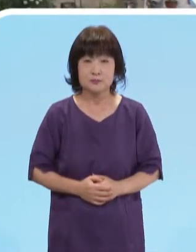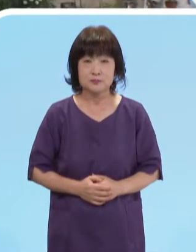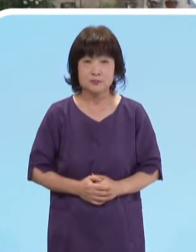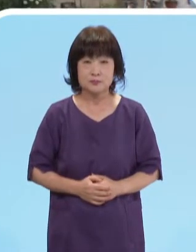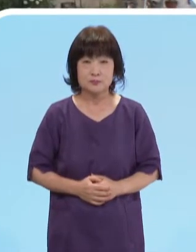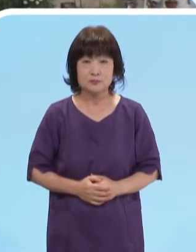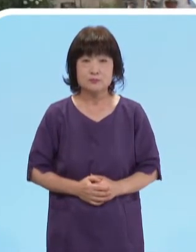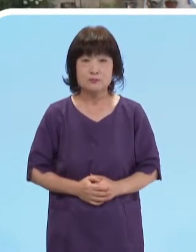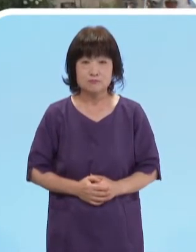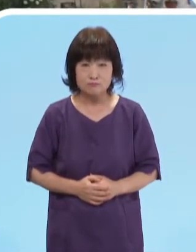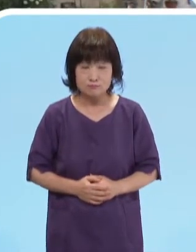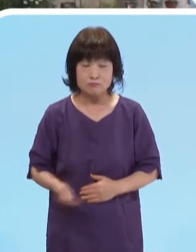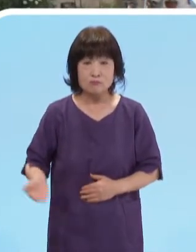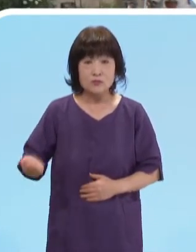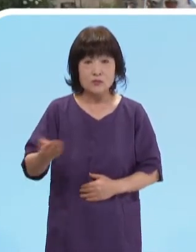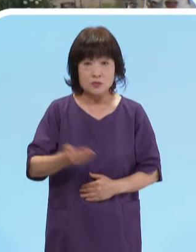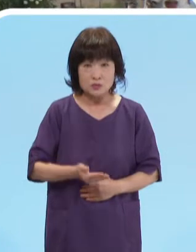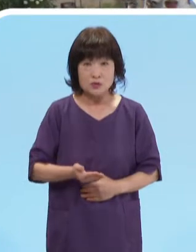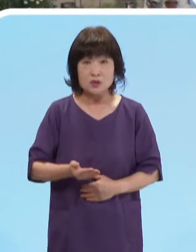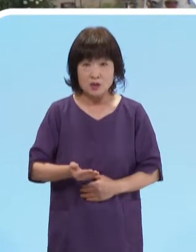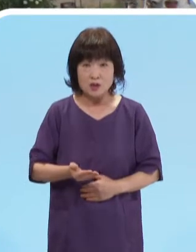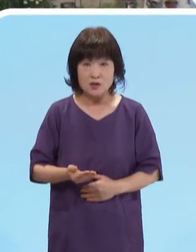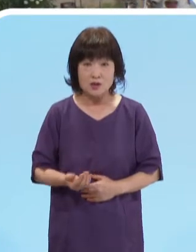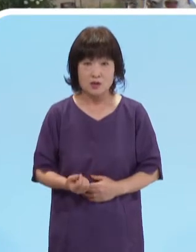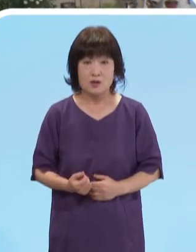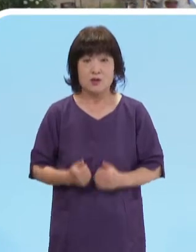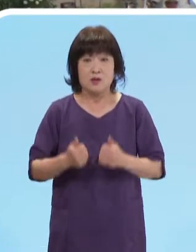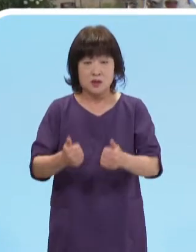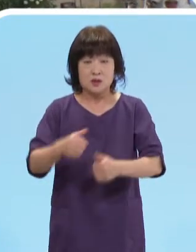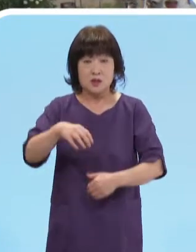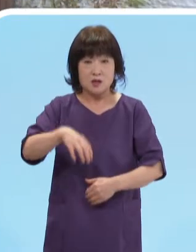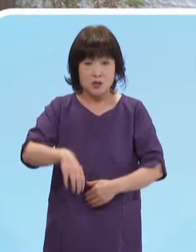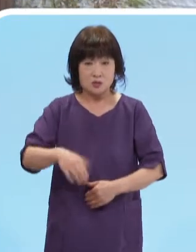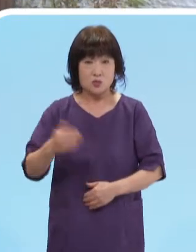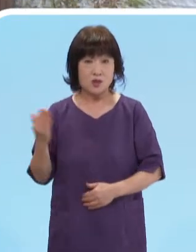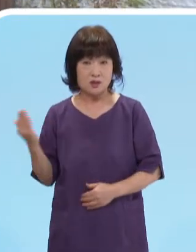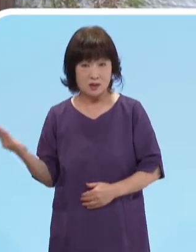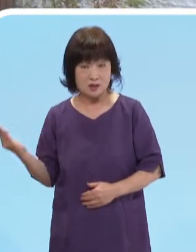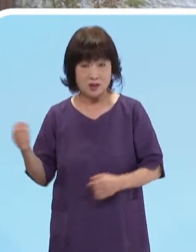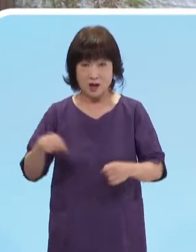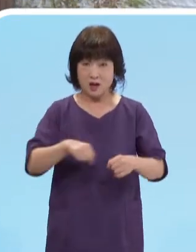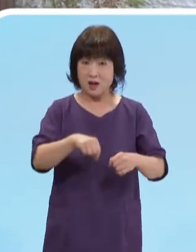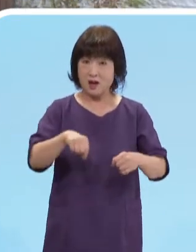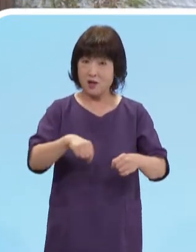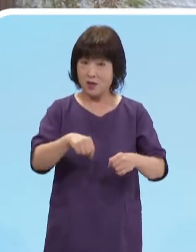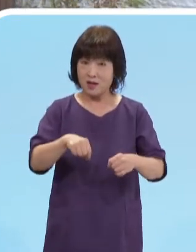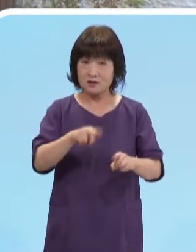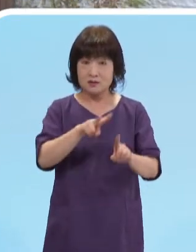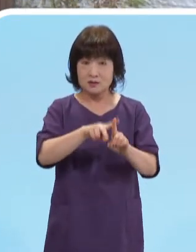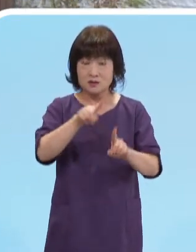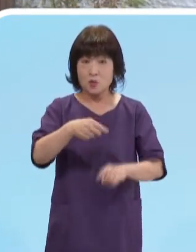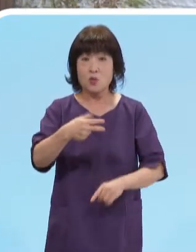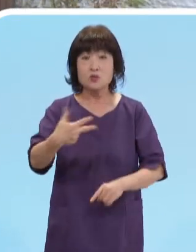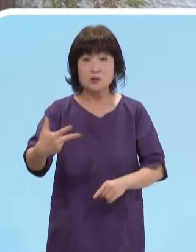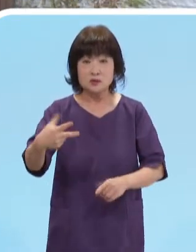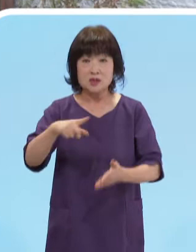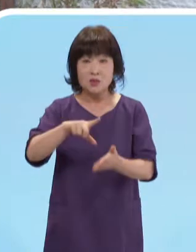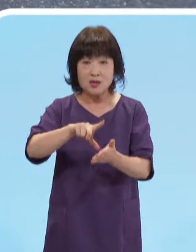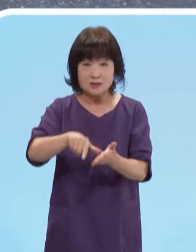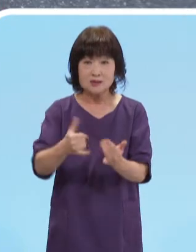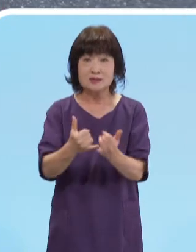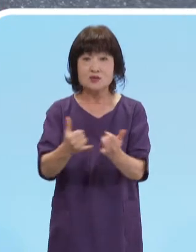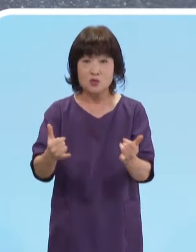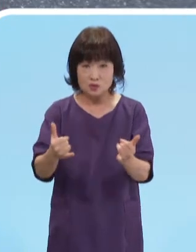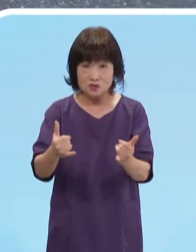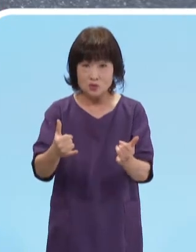続いて紫さんがやってきたのはカフェ。 小野市では地域の方が気軽に利